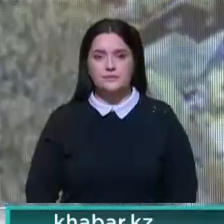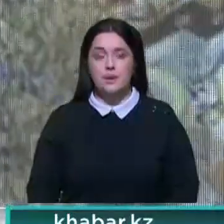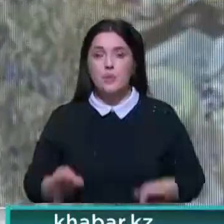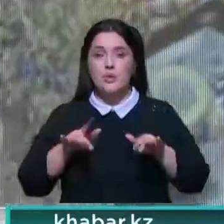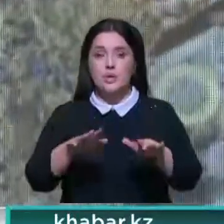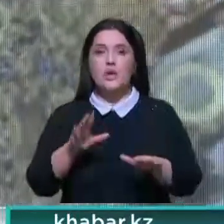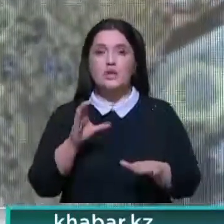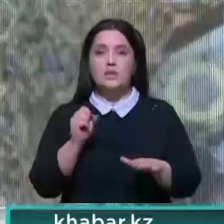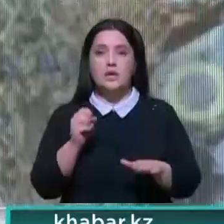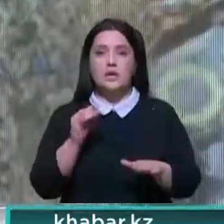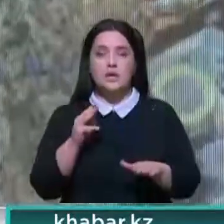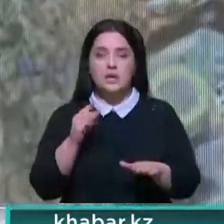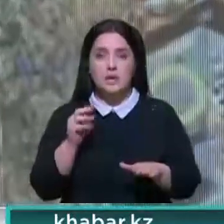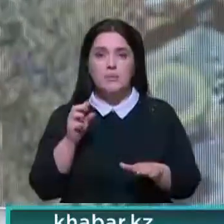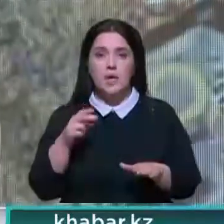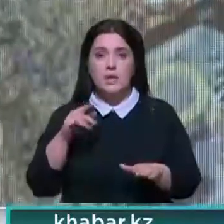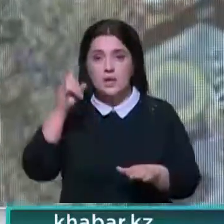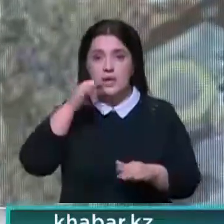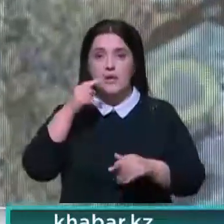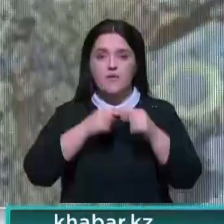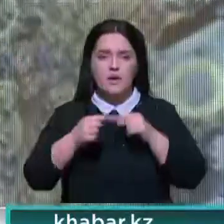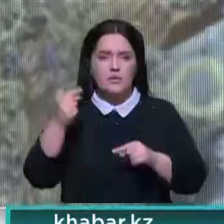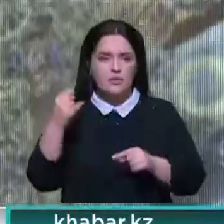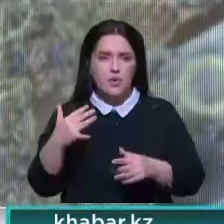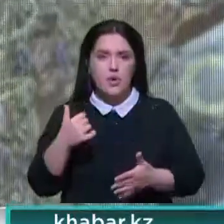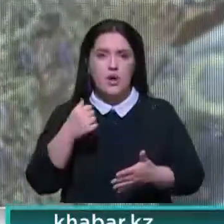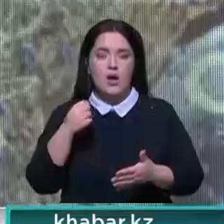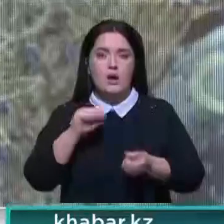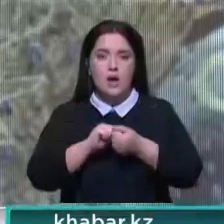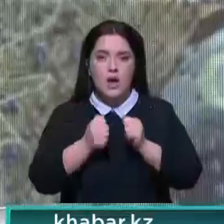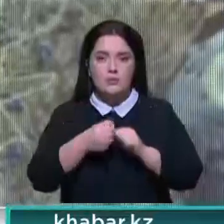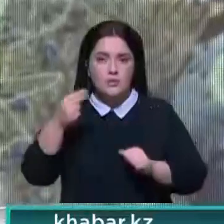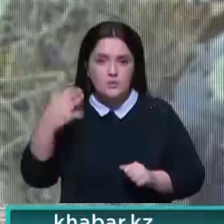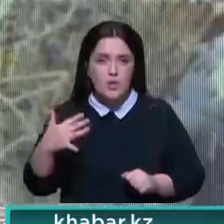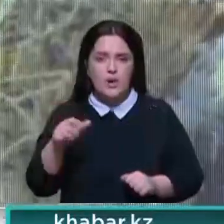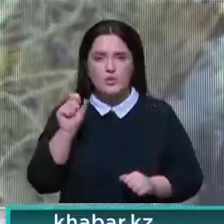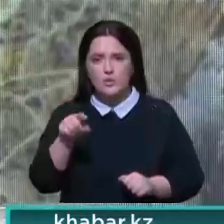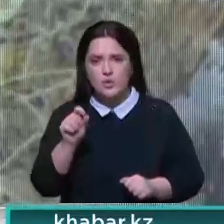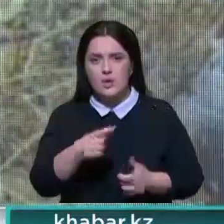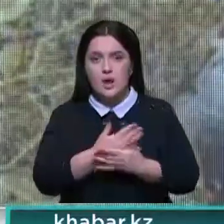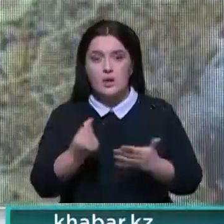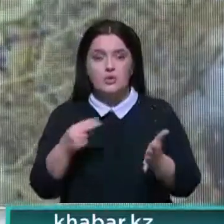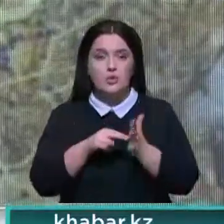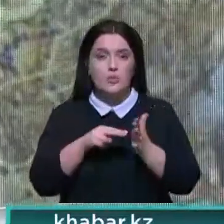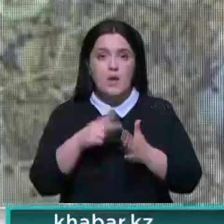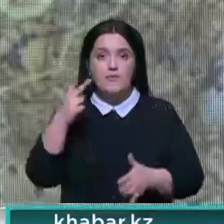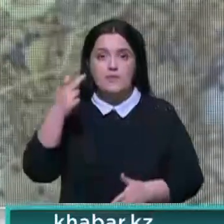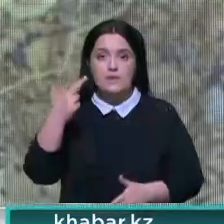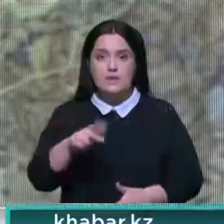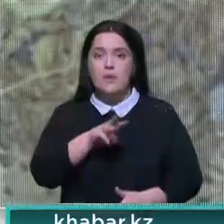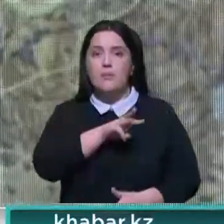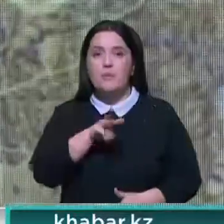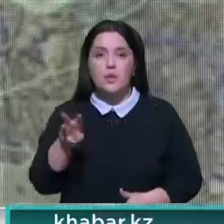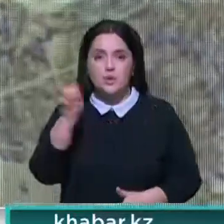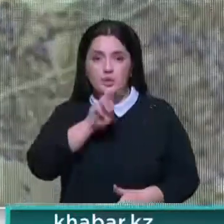по делу Кайрата асата балды в Казахстан возвращены эксклюзивные драгоценные камни и ювелирные изделия стоимостью более 230